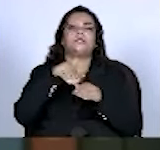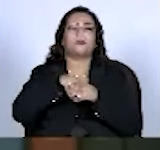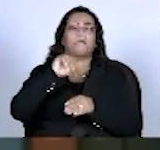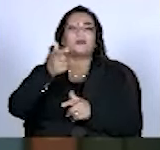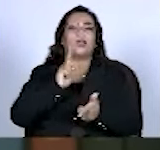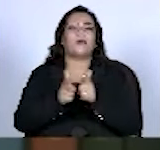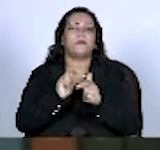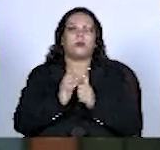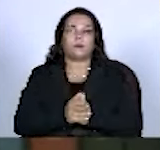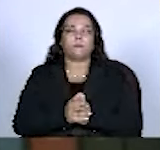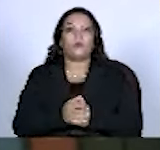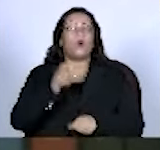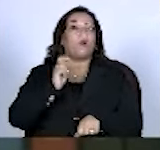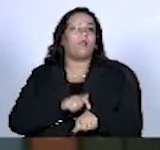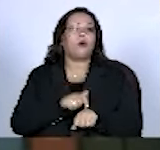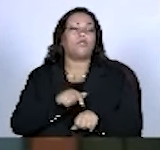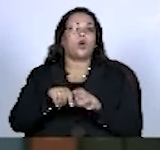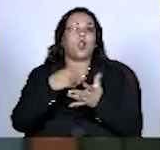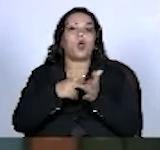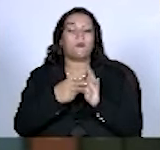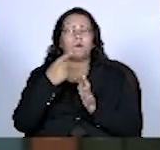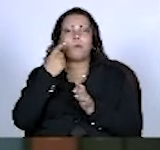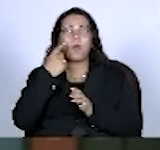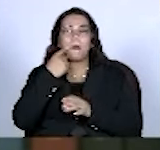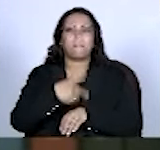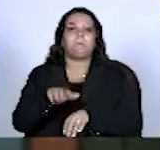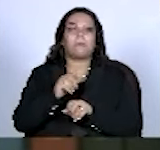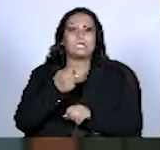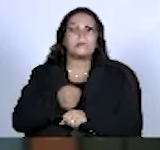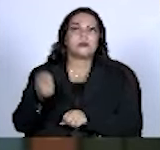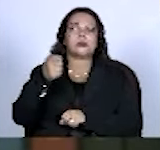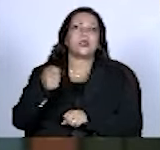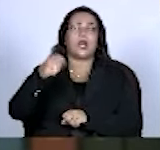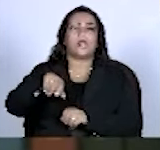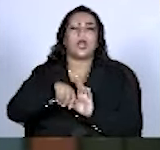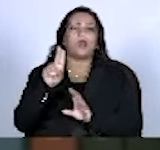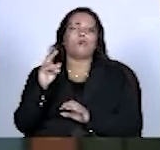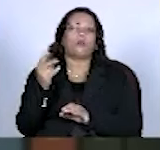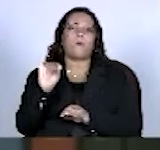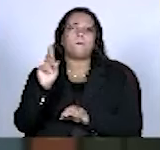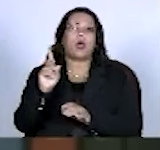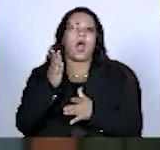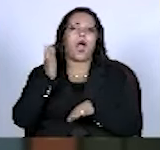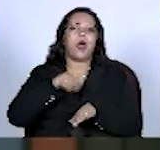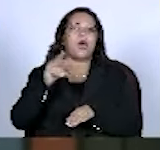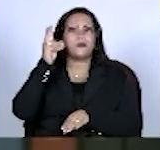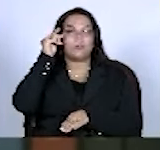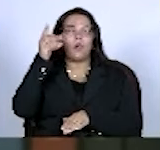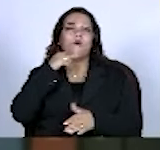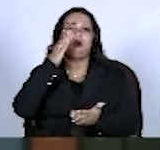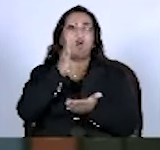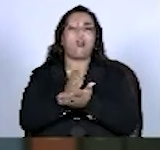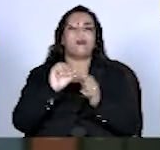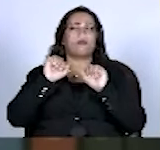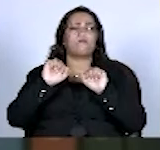الامريكيه وفي الوقت الذي يزايد فيه دونالد ترامب مزايده واسعه جدا على اسرائيل وعلى حقها في